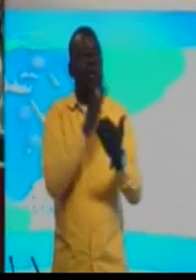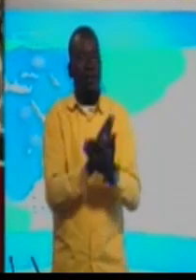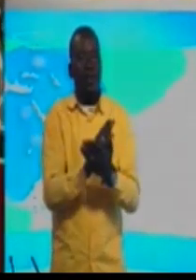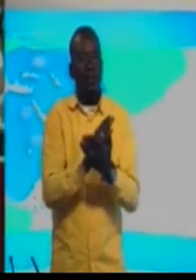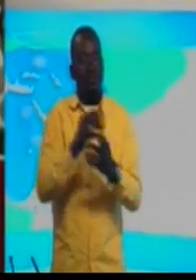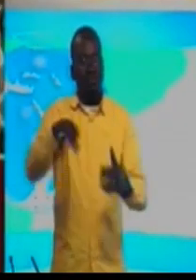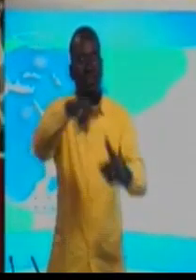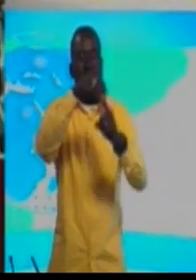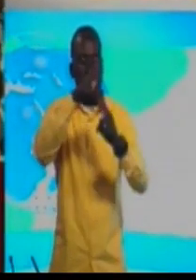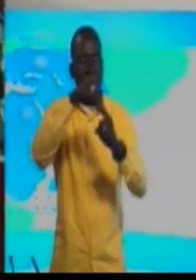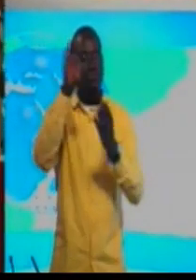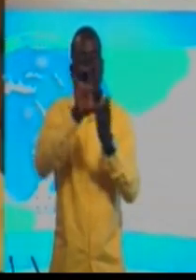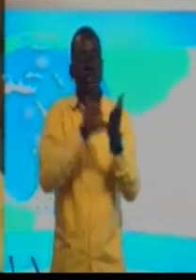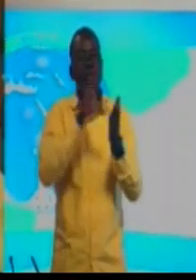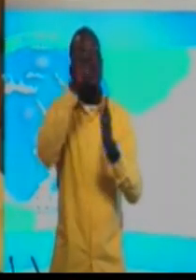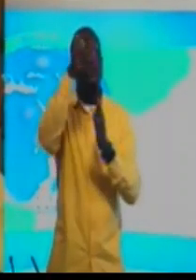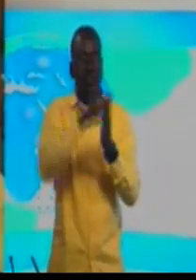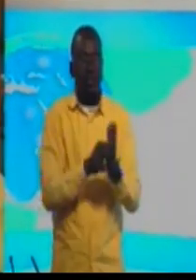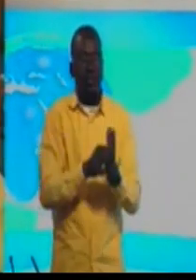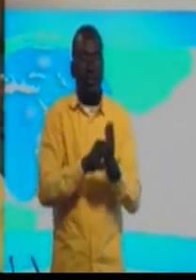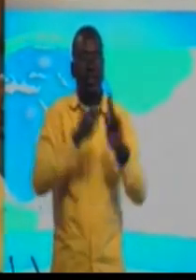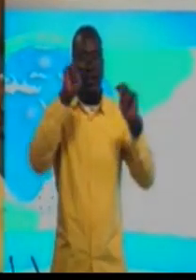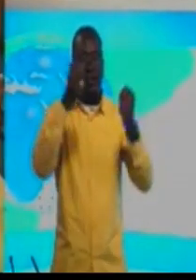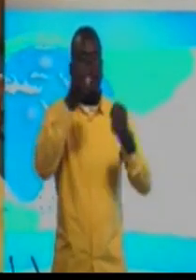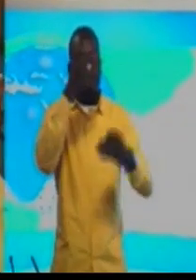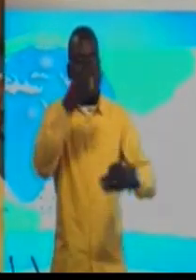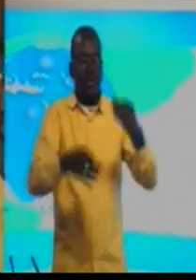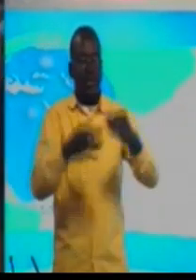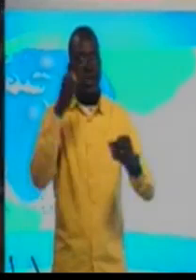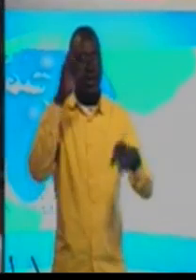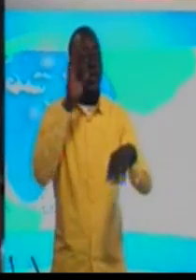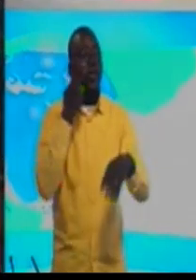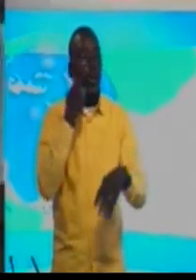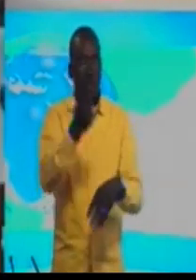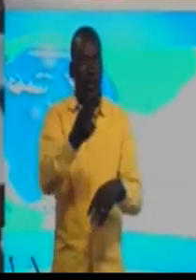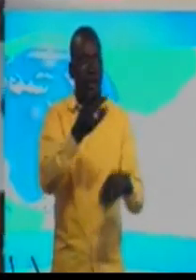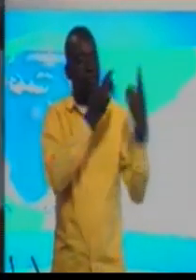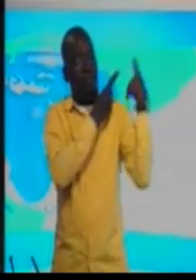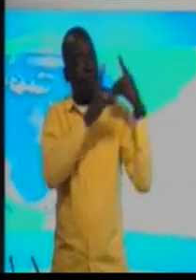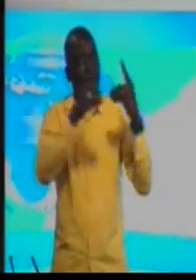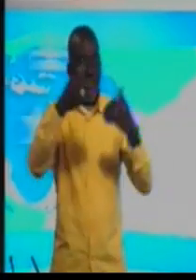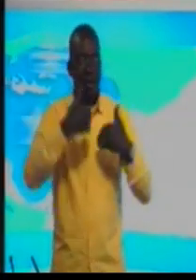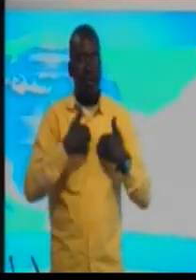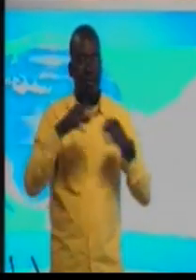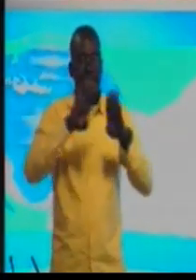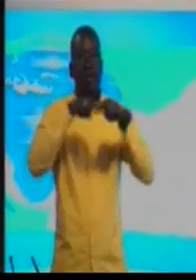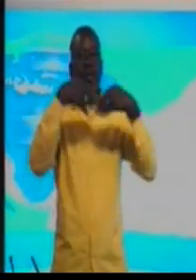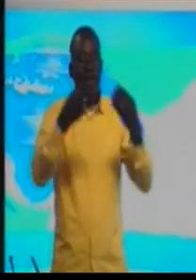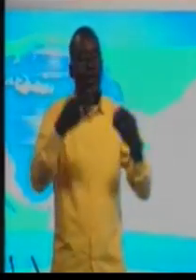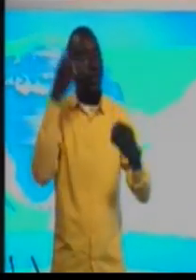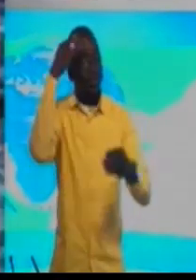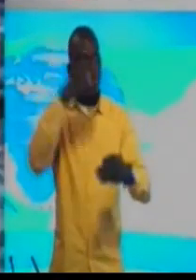exception d'inconstitutionnalité. Les textes de la juridiction ont été retouchés et depuis, on attend la réouverture du